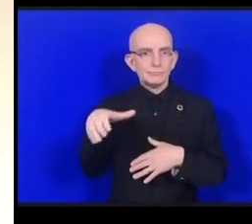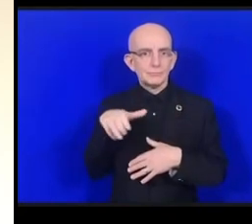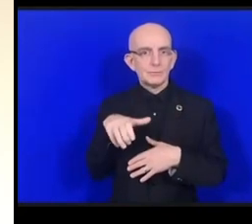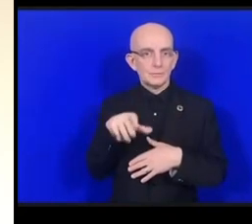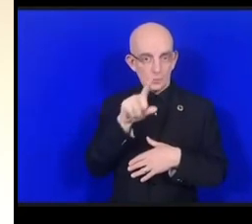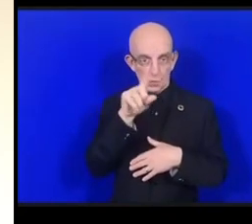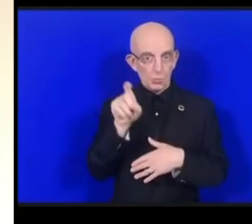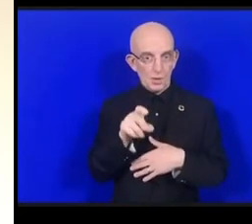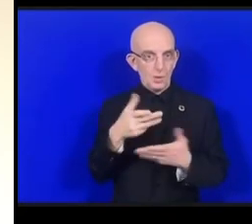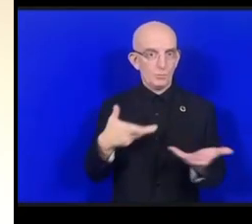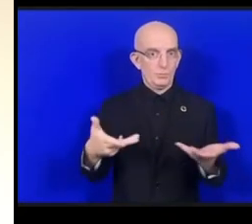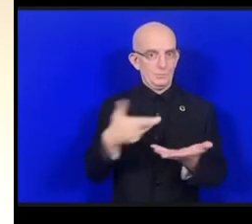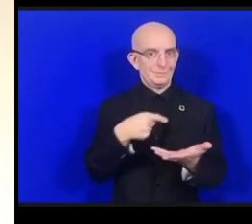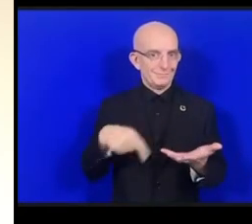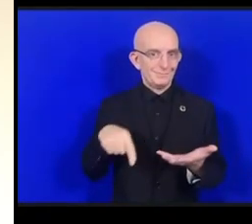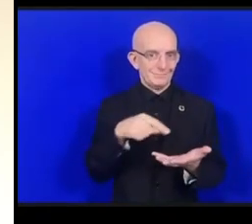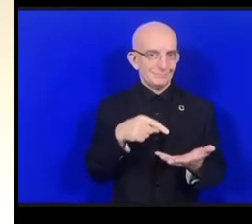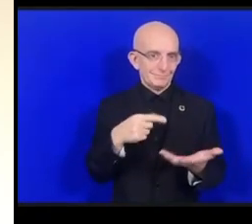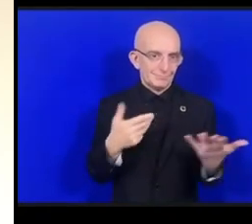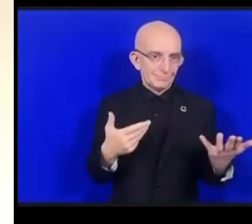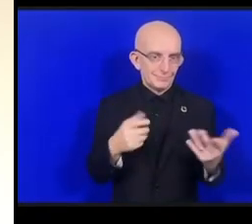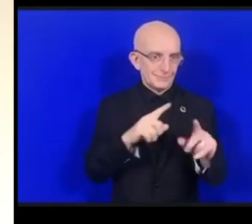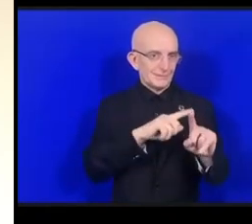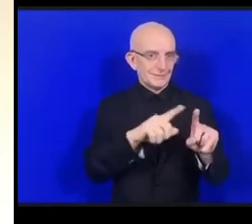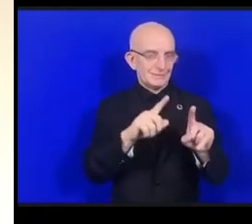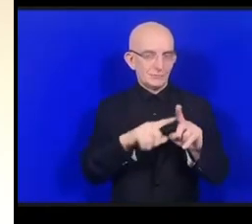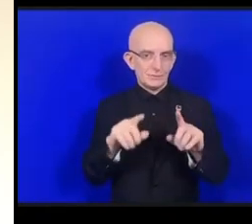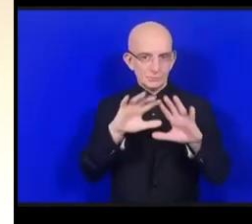なぜ